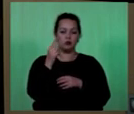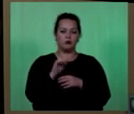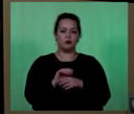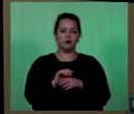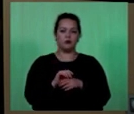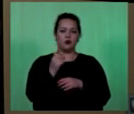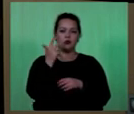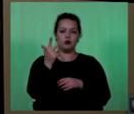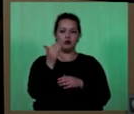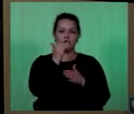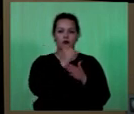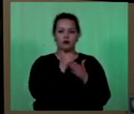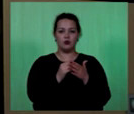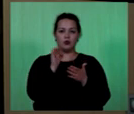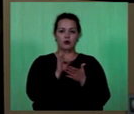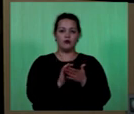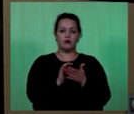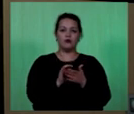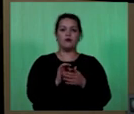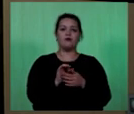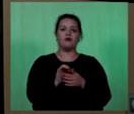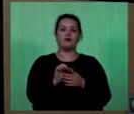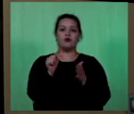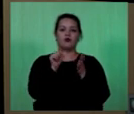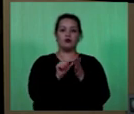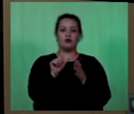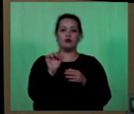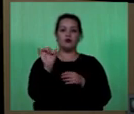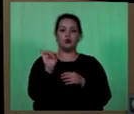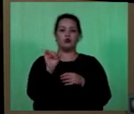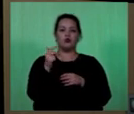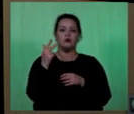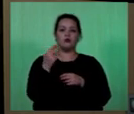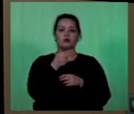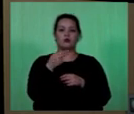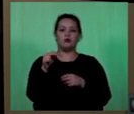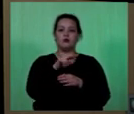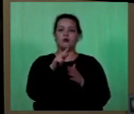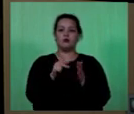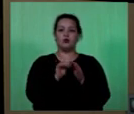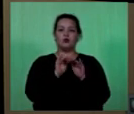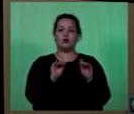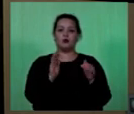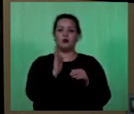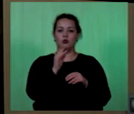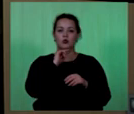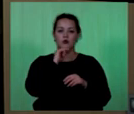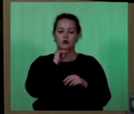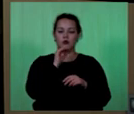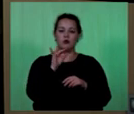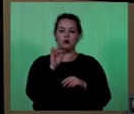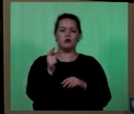третий вариант ответа в 6 умножить на 3 равно 18 ребята будьте внимательны и